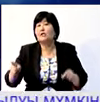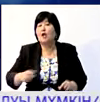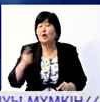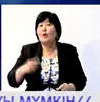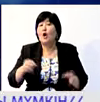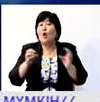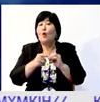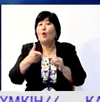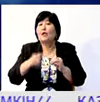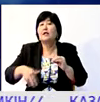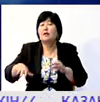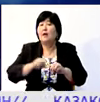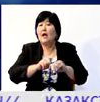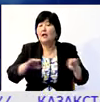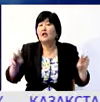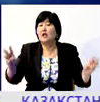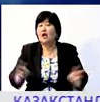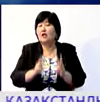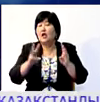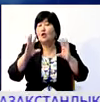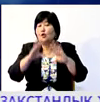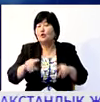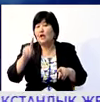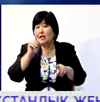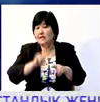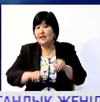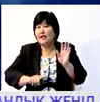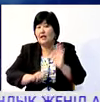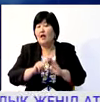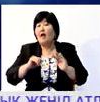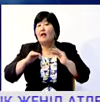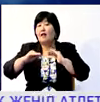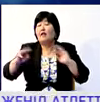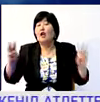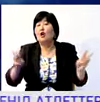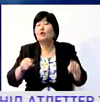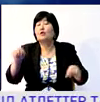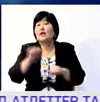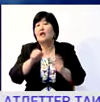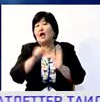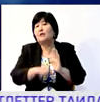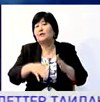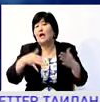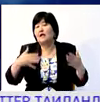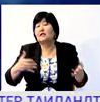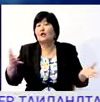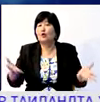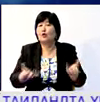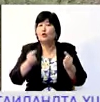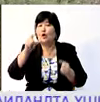10 гектар аумаққа тараған қызыл жалынды сөндіруге жедел кірісті. Дала өртін ауыздықтауға 60-тан астам құтқарушы